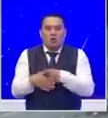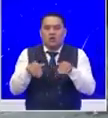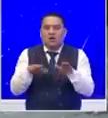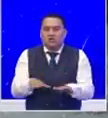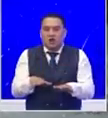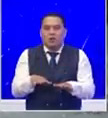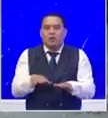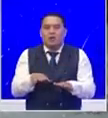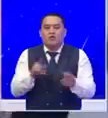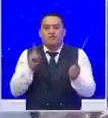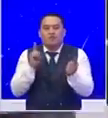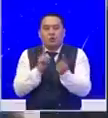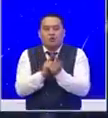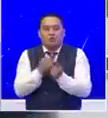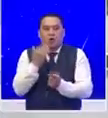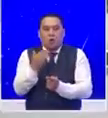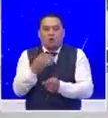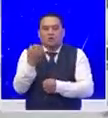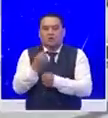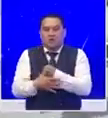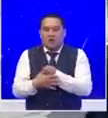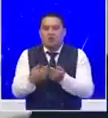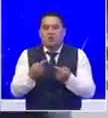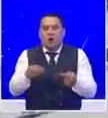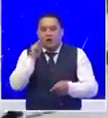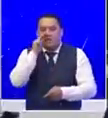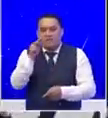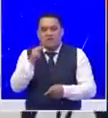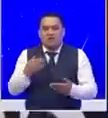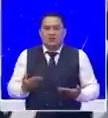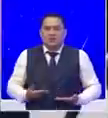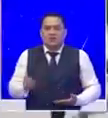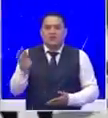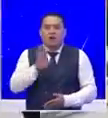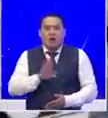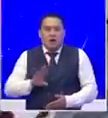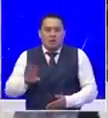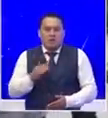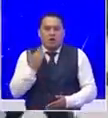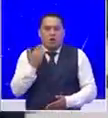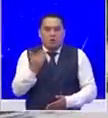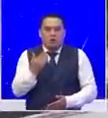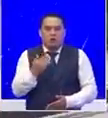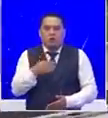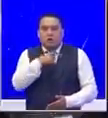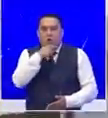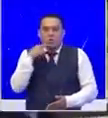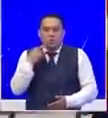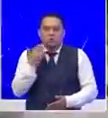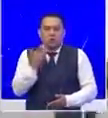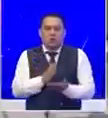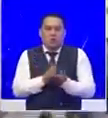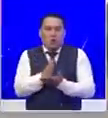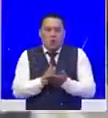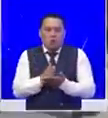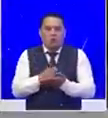провести контрманифестацию. Они, среди прочего, обвиняют живущего в Западной Европе Шария в пророссийской позиции.